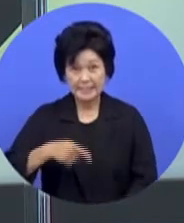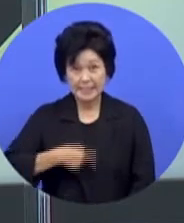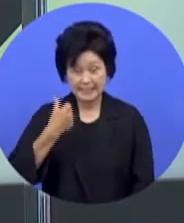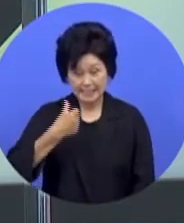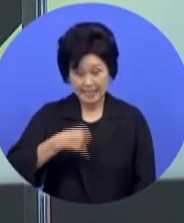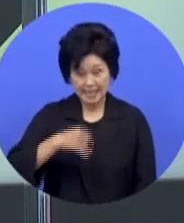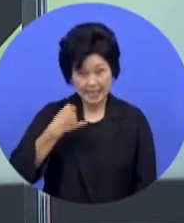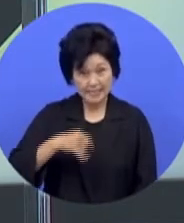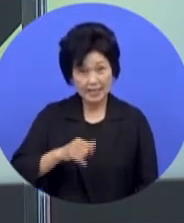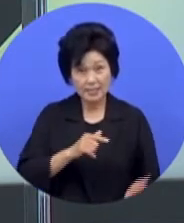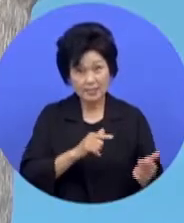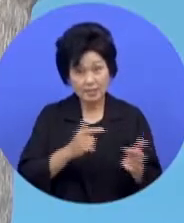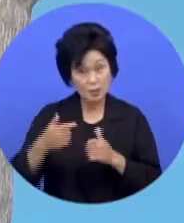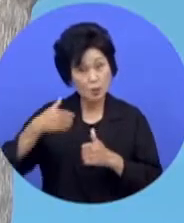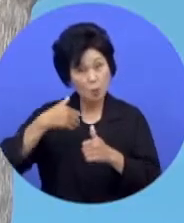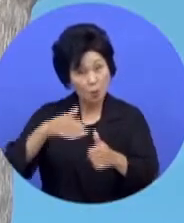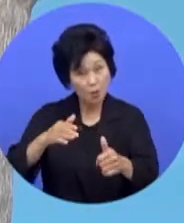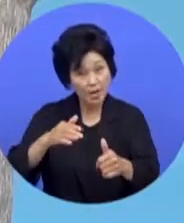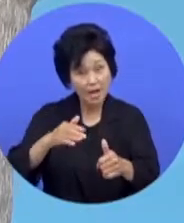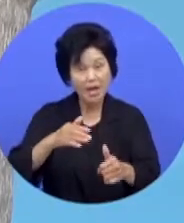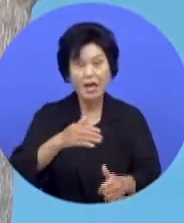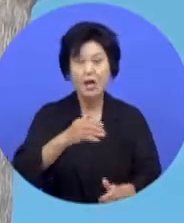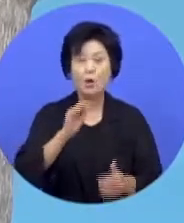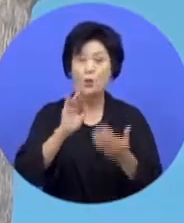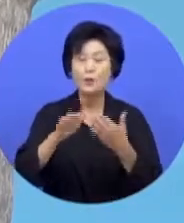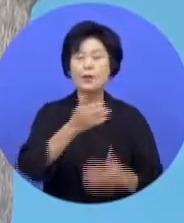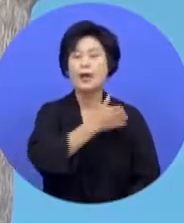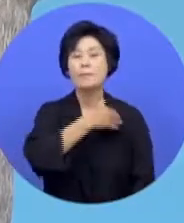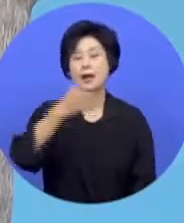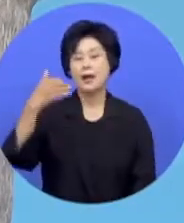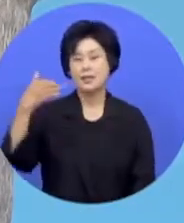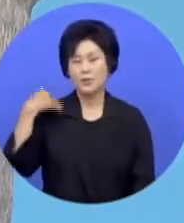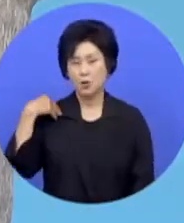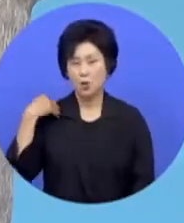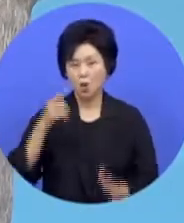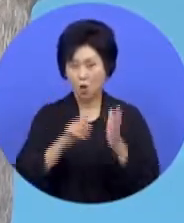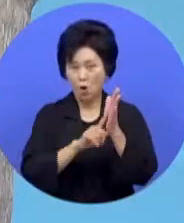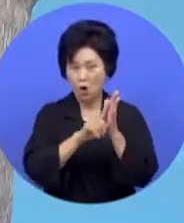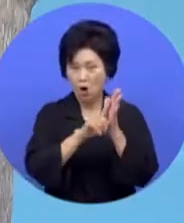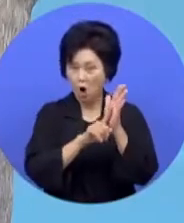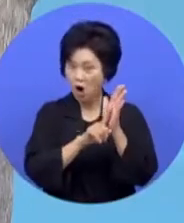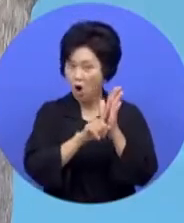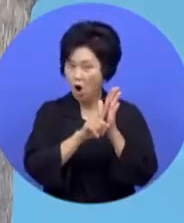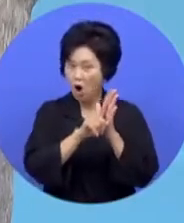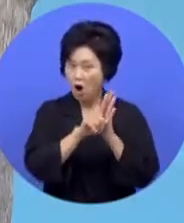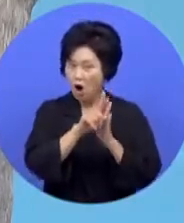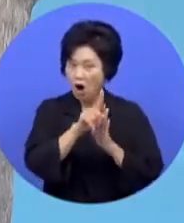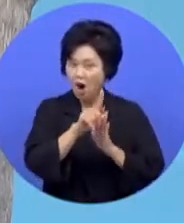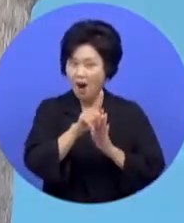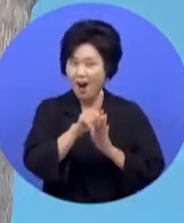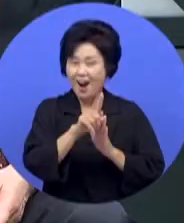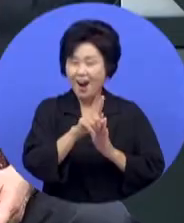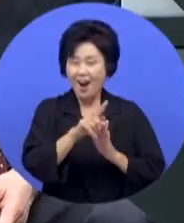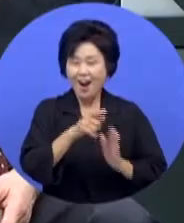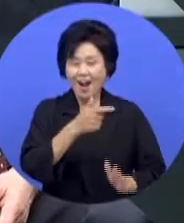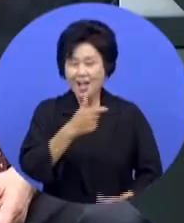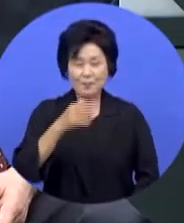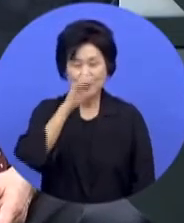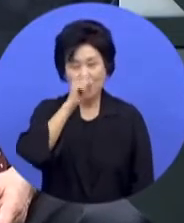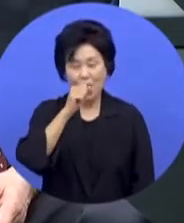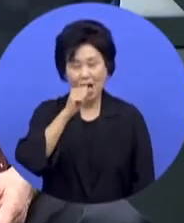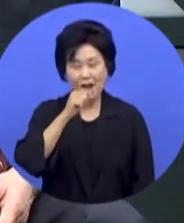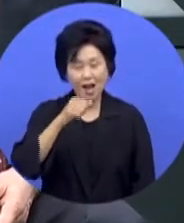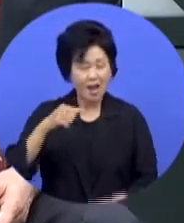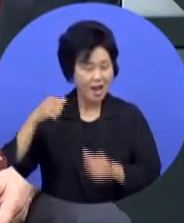주위에 그런 부모님들께서 네, 애들을 그래서, 보내시고 나서 주위에다가 그렇죠, 주위에, 이 학교 보내라. 네네. 부모님들이 다 입으로만 해서